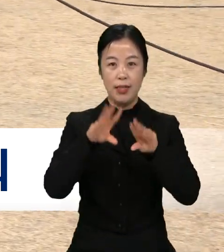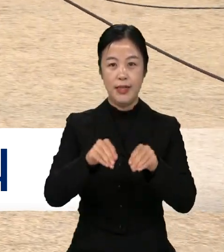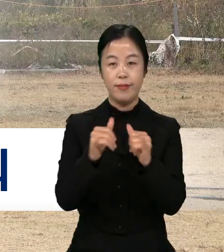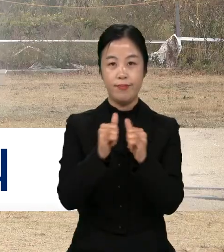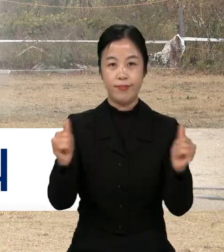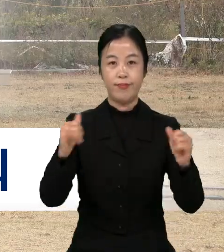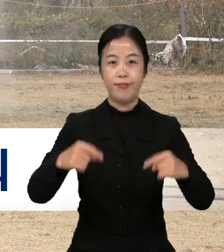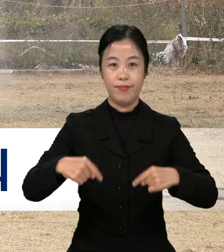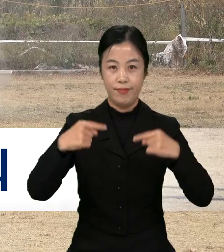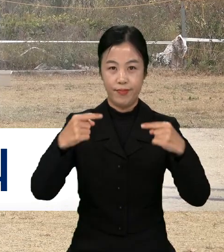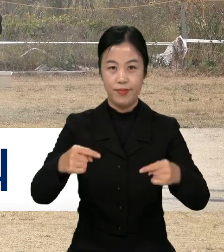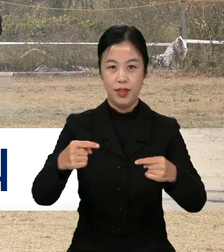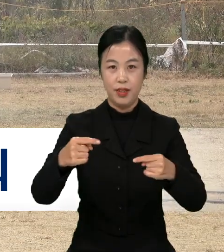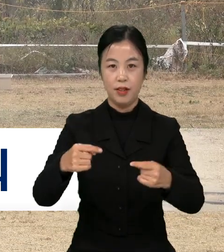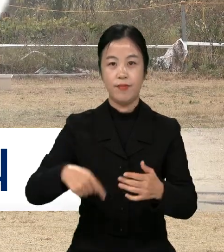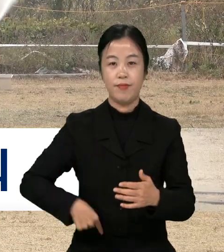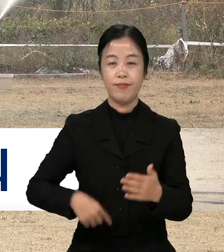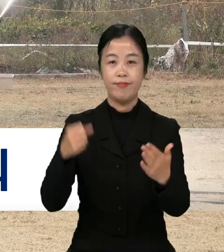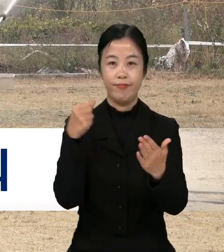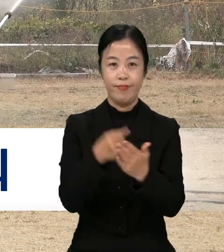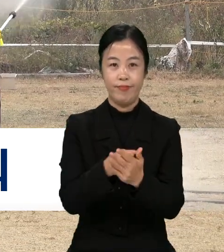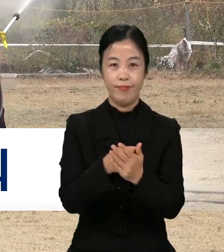예방 진화대 등이 참석한 가운데